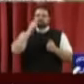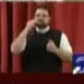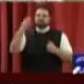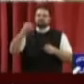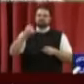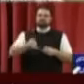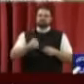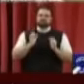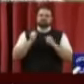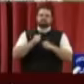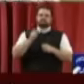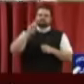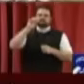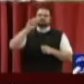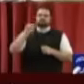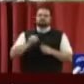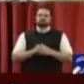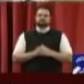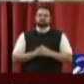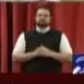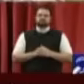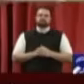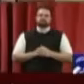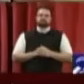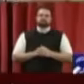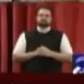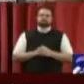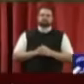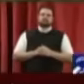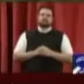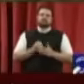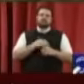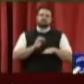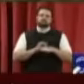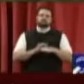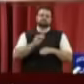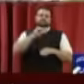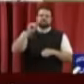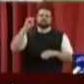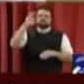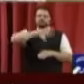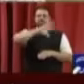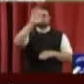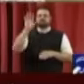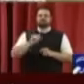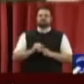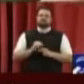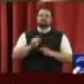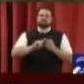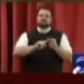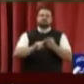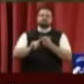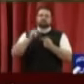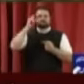simțim noi la nivel de ce? Poantic. La nivel de univers. Iar băia cu... La nivel de conectare cerebrală, drag.